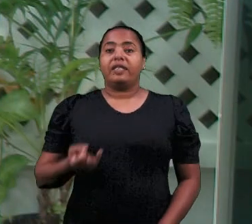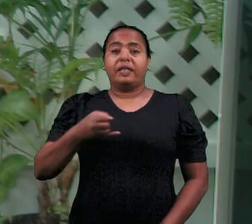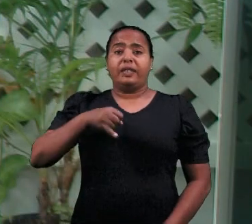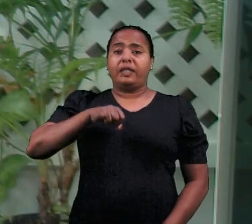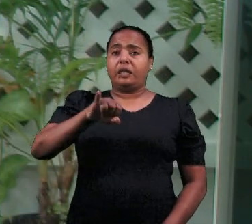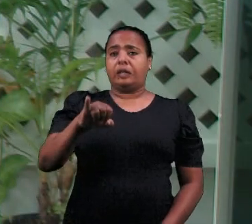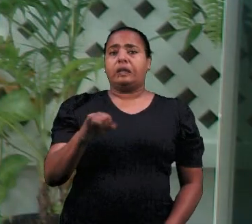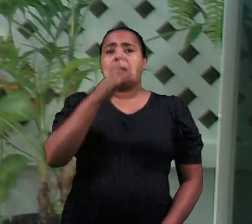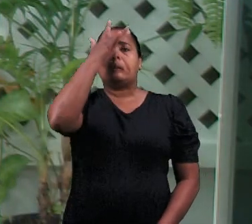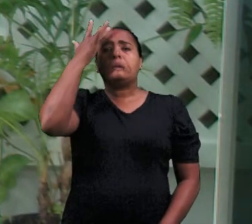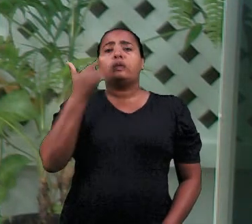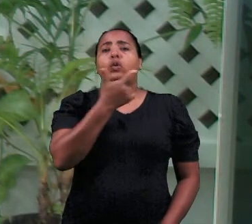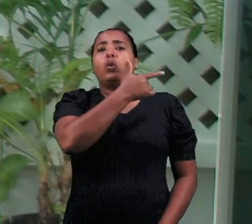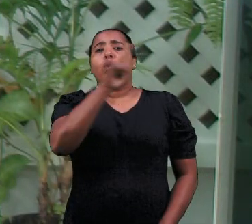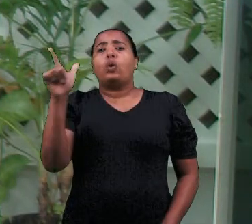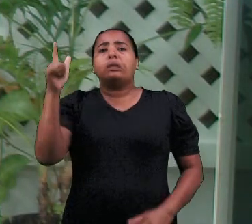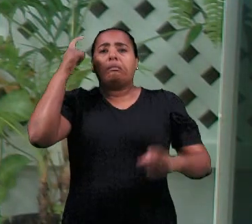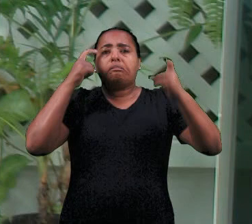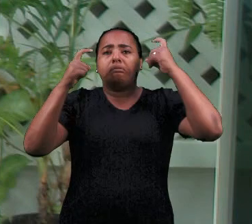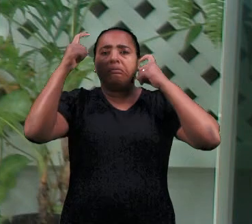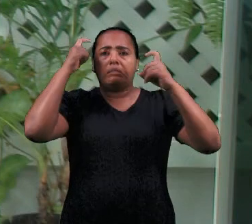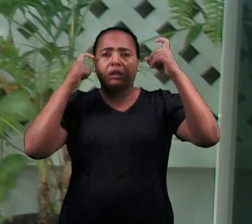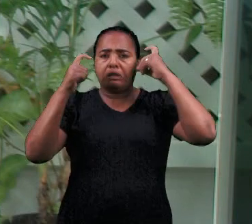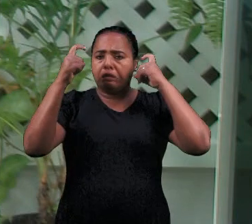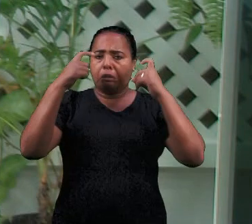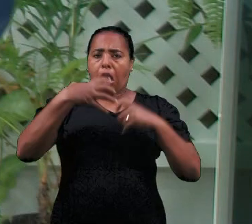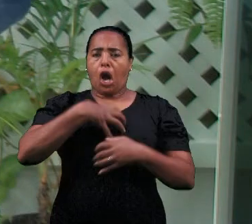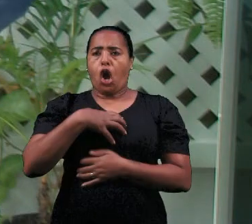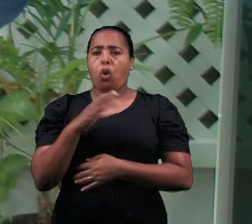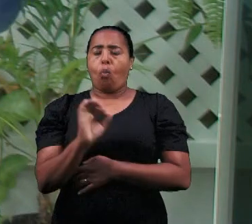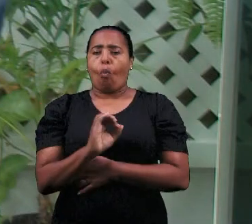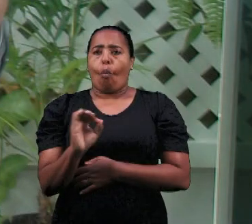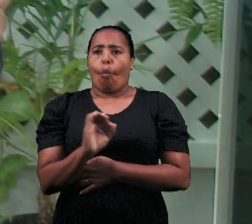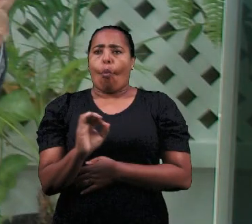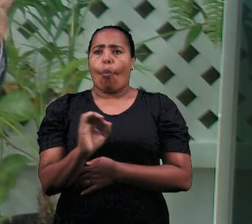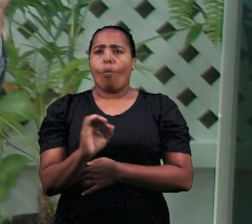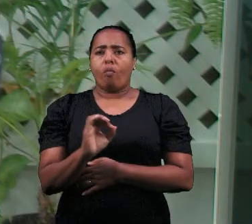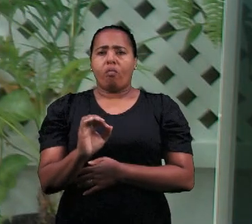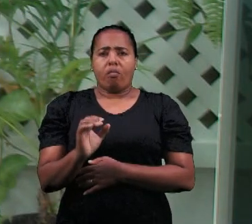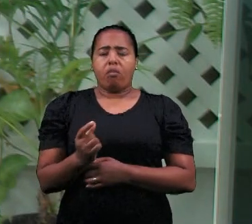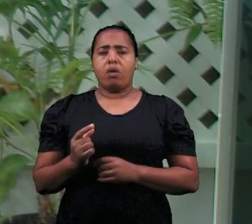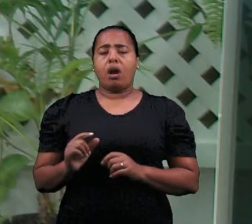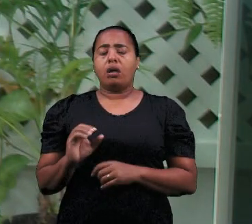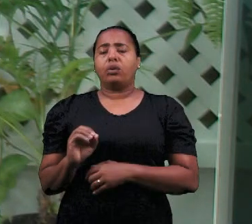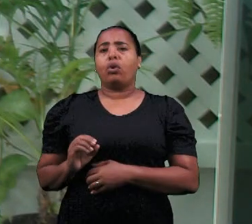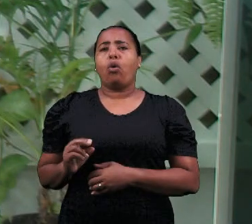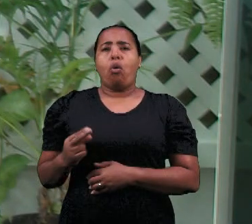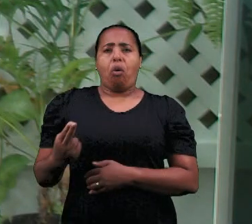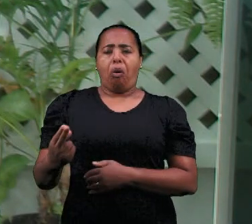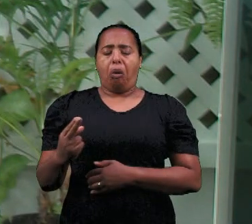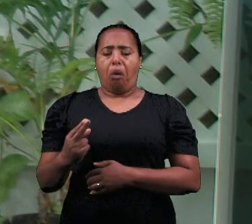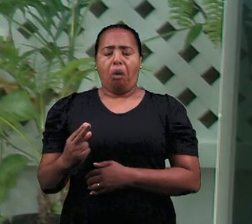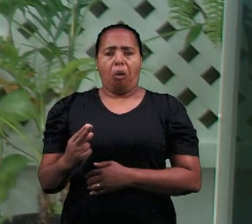Jésus vient. Si d'autres ne sont pas préoccupés,